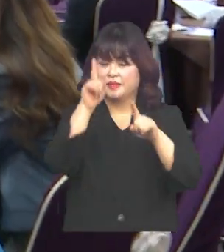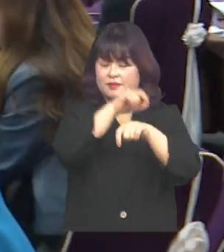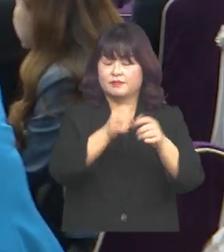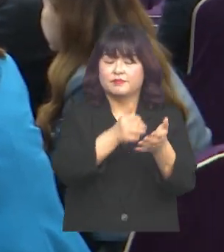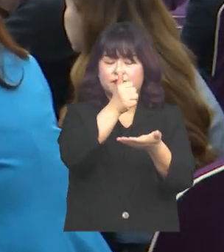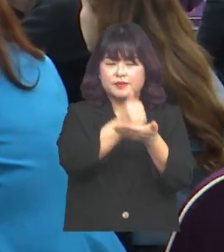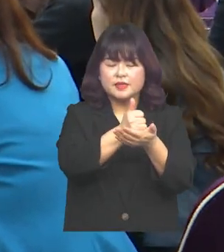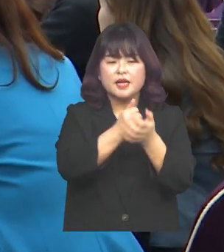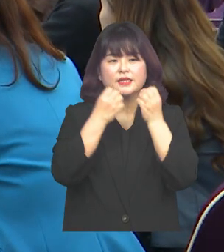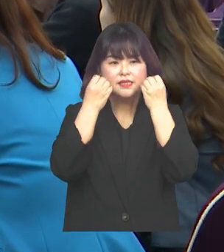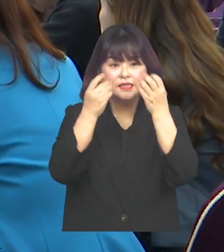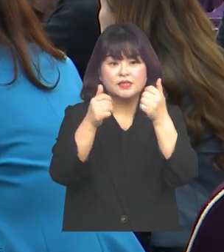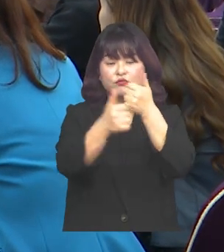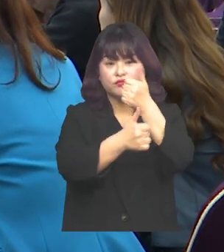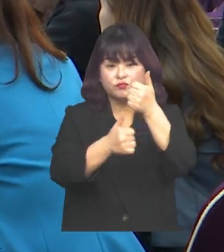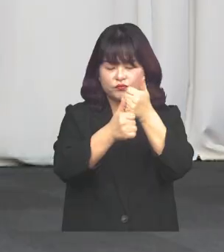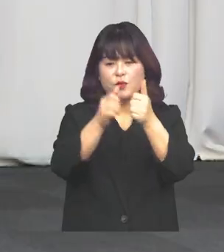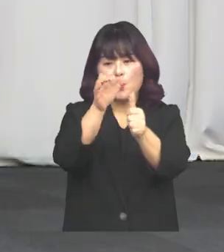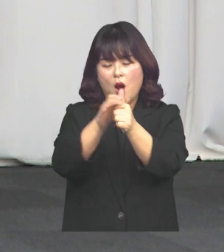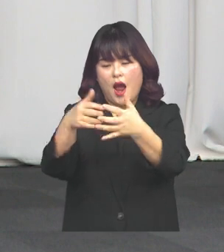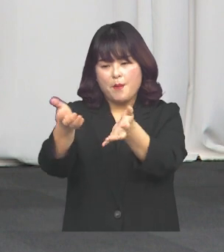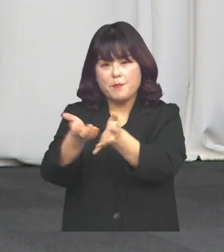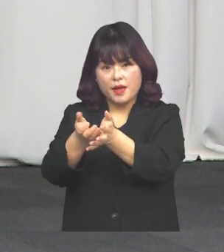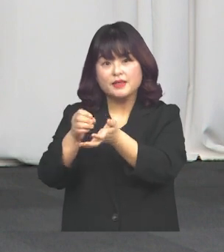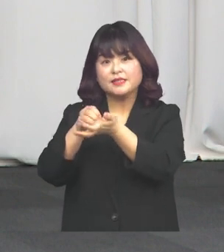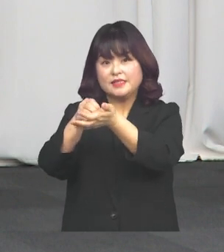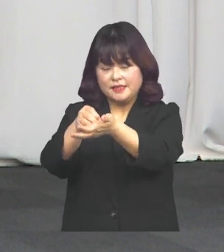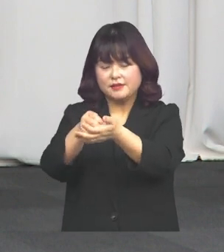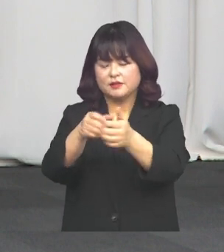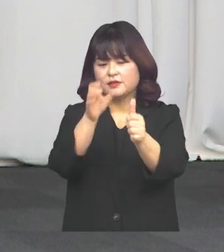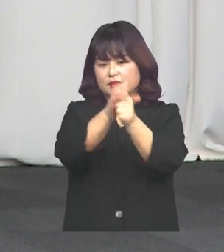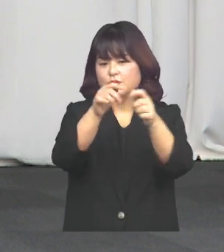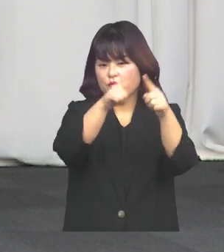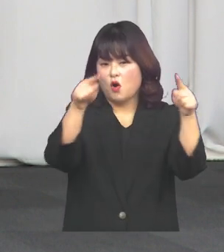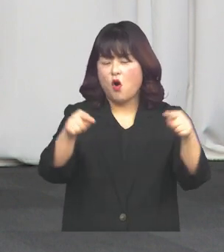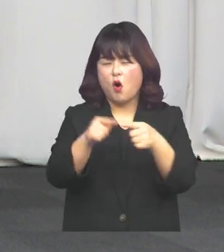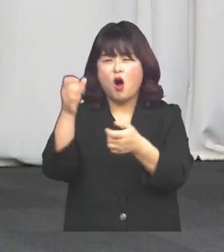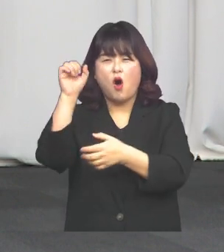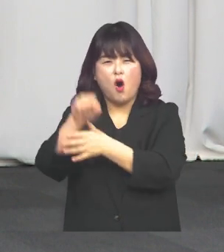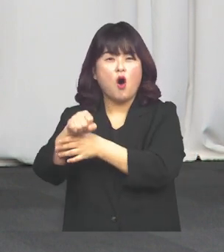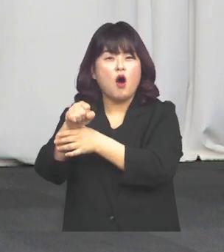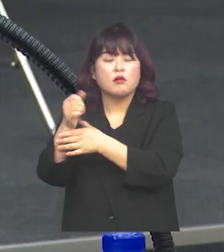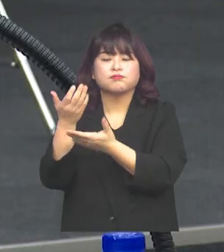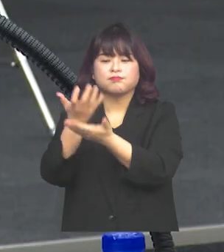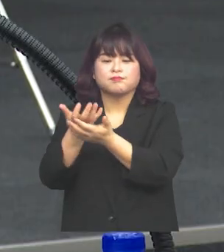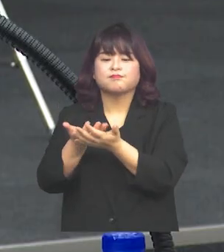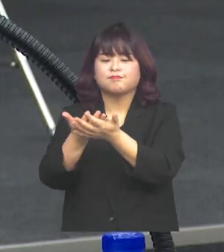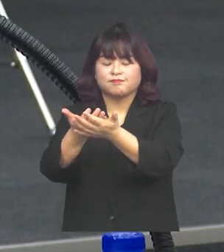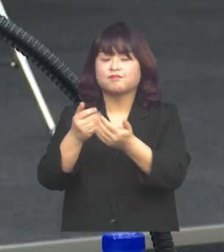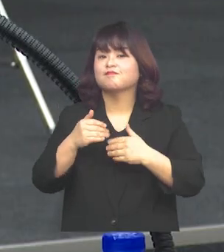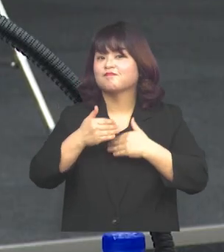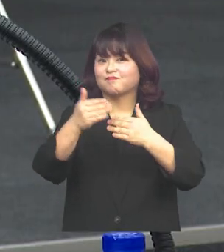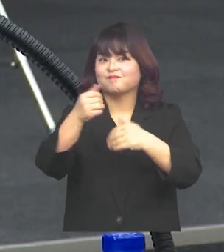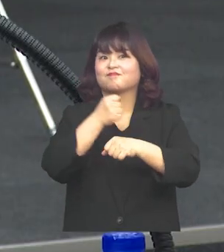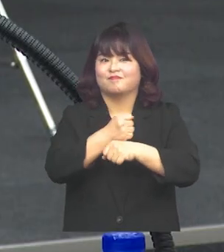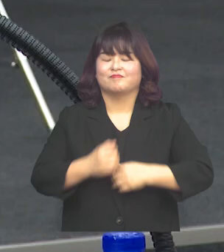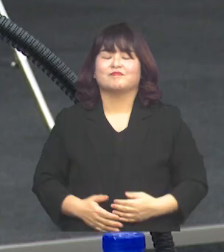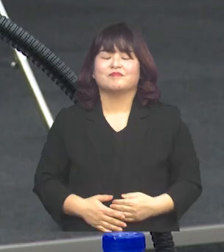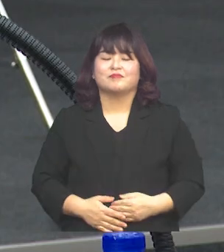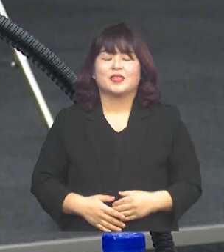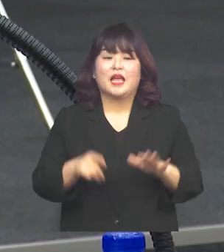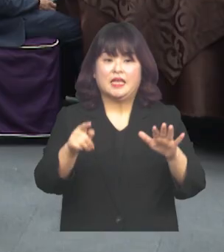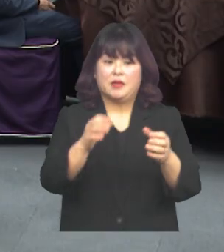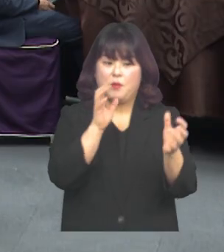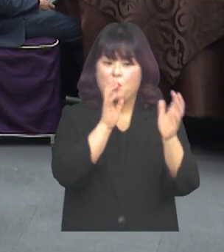이 시장은 신임 임원들과 가맹단체장들에게 임명장과 인준서를 전달하고 회의를 진행했습니다.